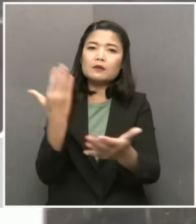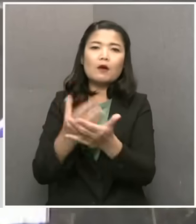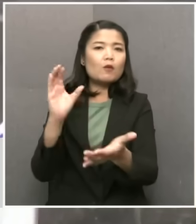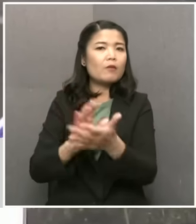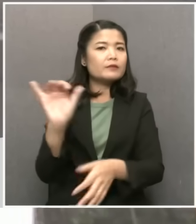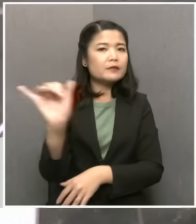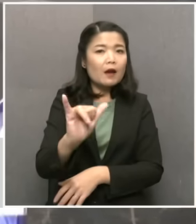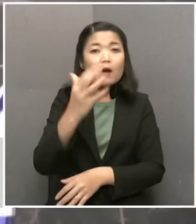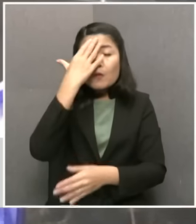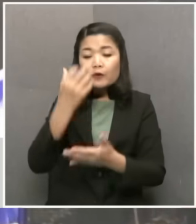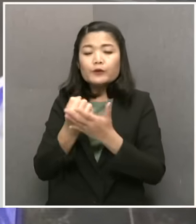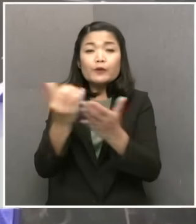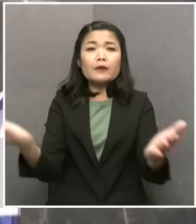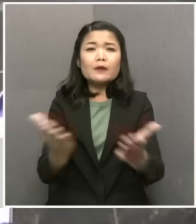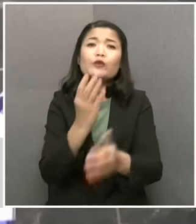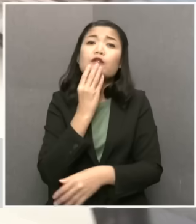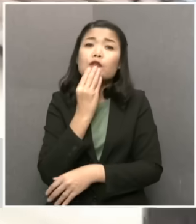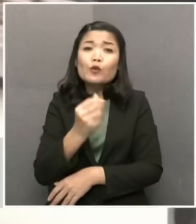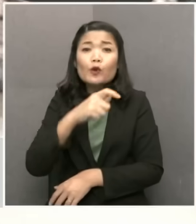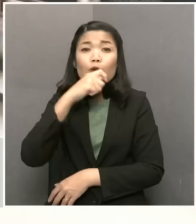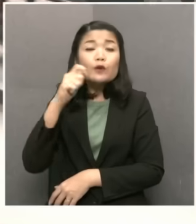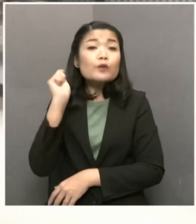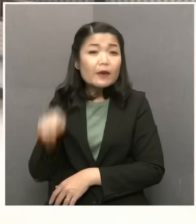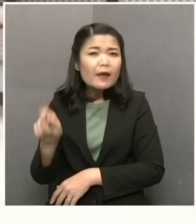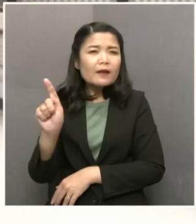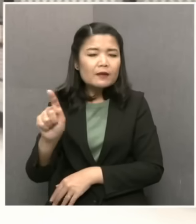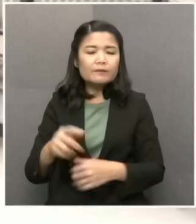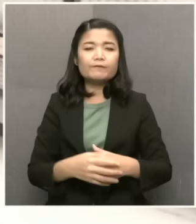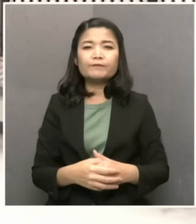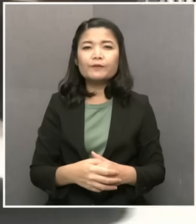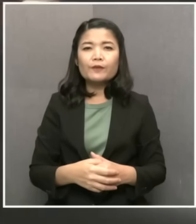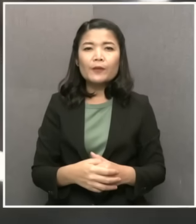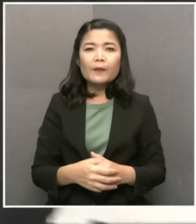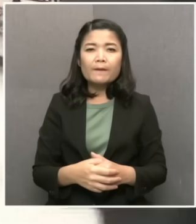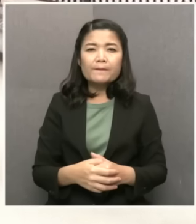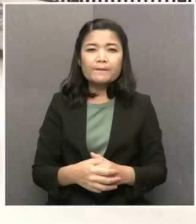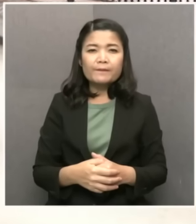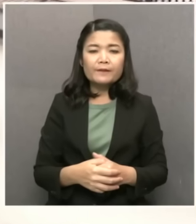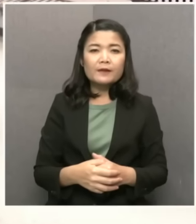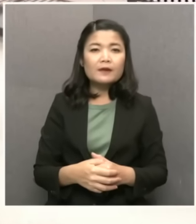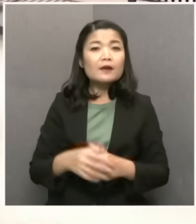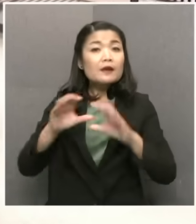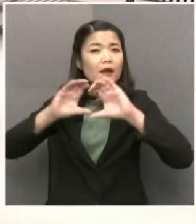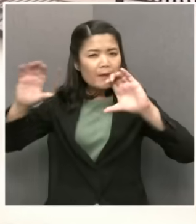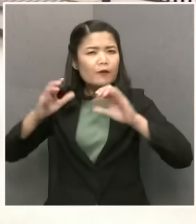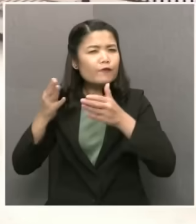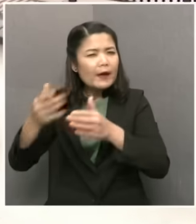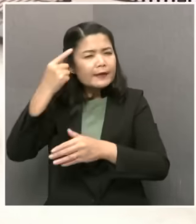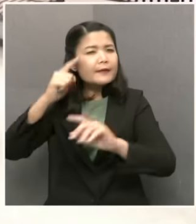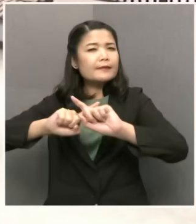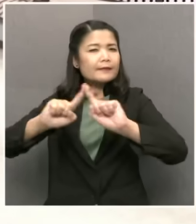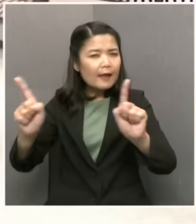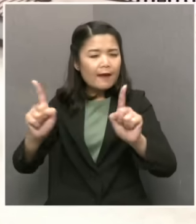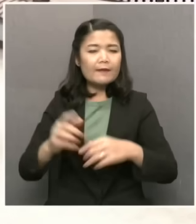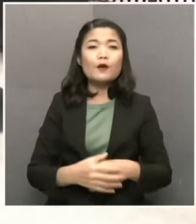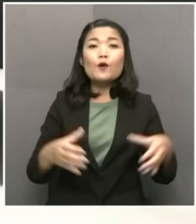เพื่อสนับสนุนอิสราเอลและยูเครนตามที่รัฐบาลร้องขอซึ่งรัฐบาลคือเดโมแครตก็มีความเห็นที่แตกต่างในเรื่องนี้เช่